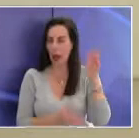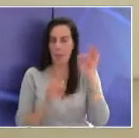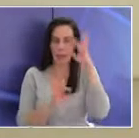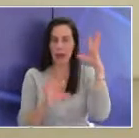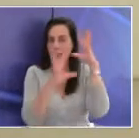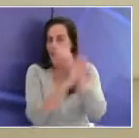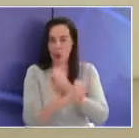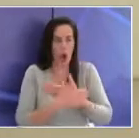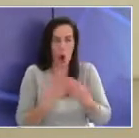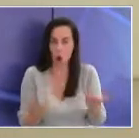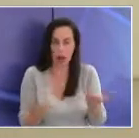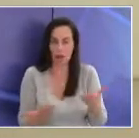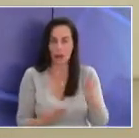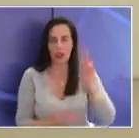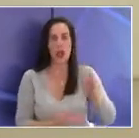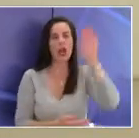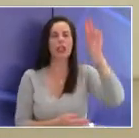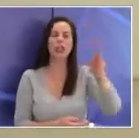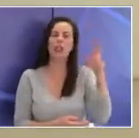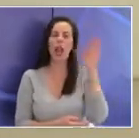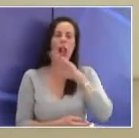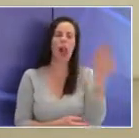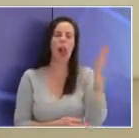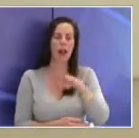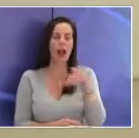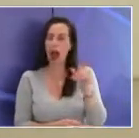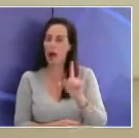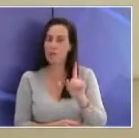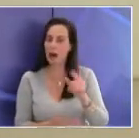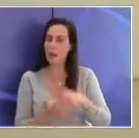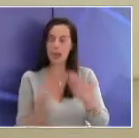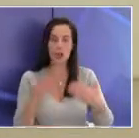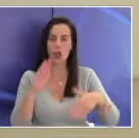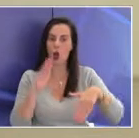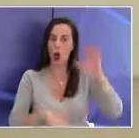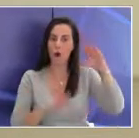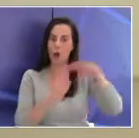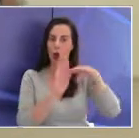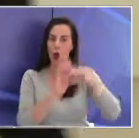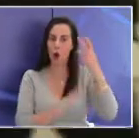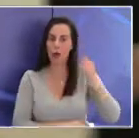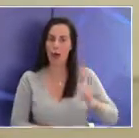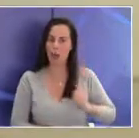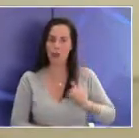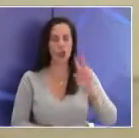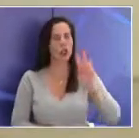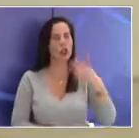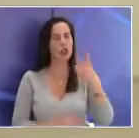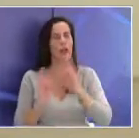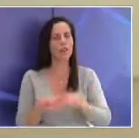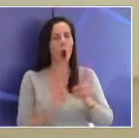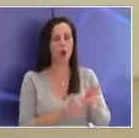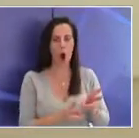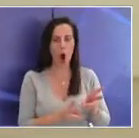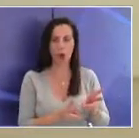היא מזגזגת בהתאם למה שנוח לה. אבל משאין רוב לחוק הגיוס שהביא המערכת הביטחון, יש שתי אופציות,